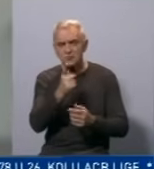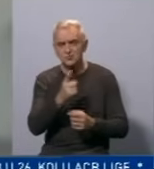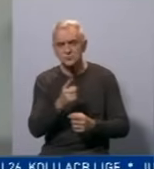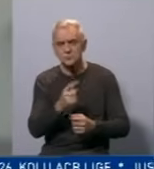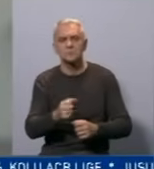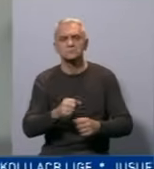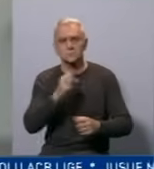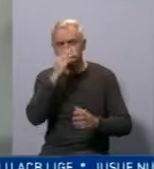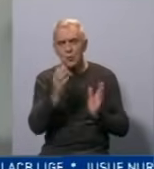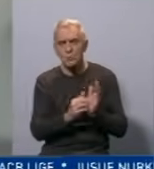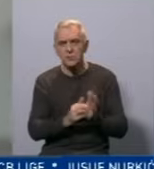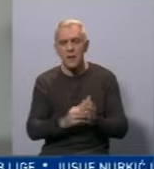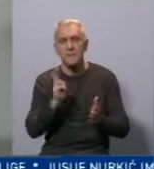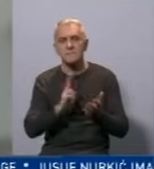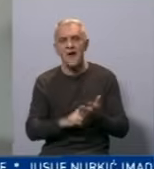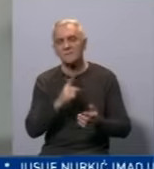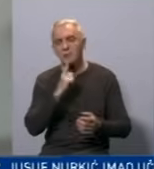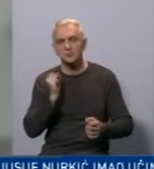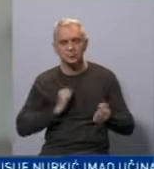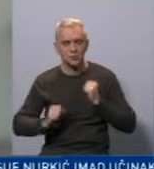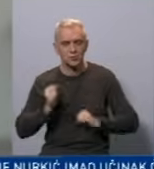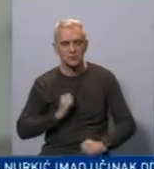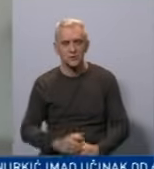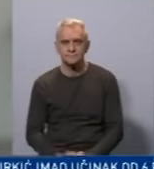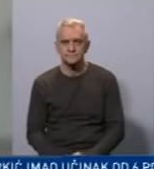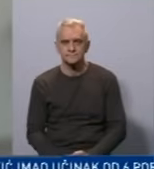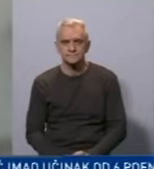su prava iz bilo kog razloga ugrožena.